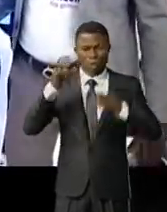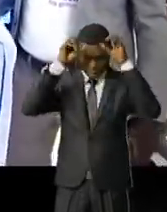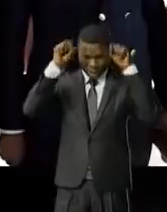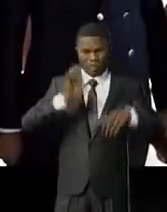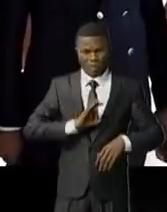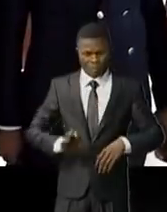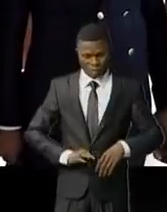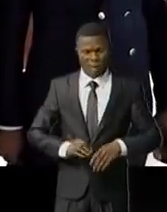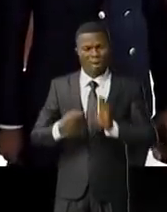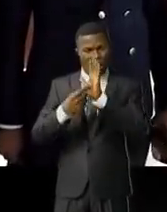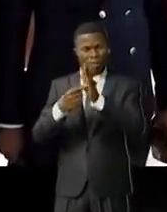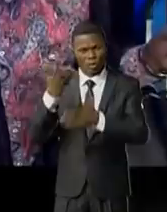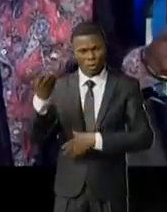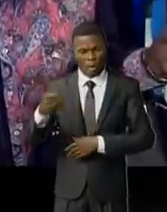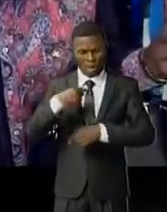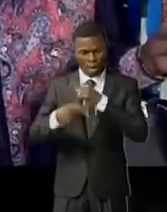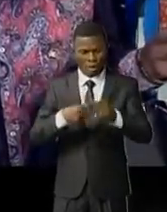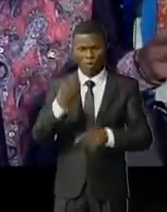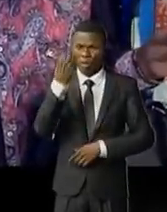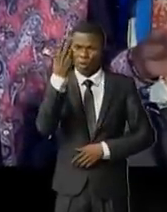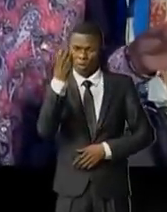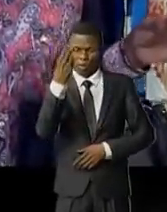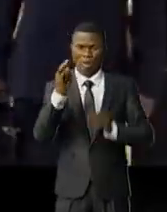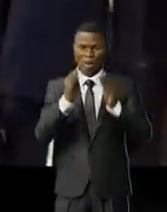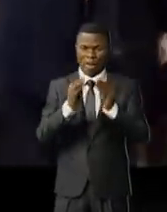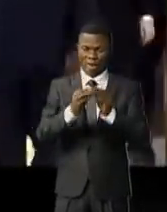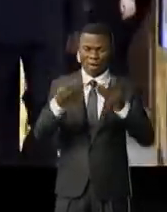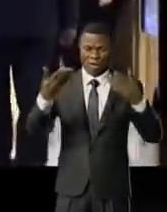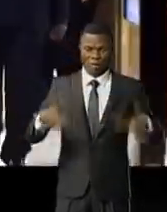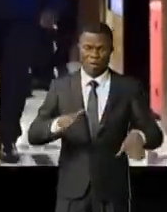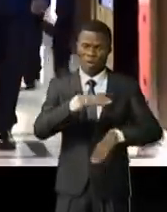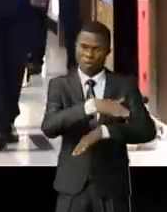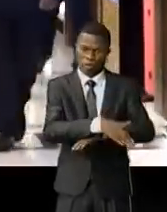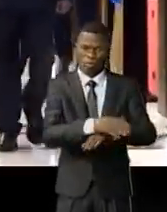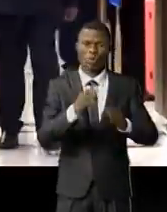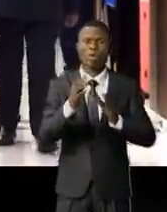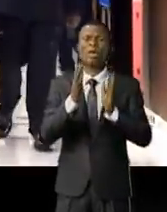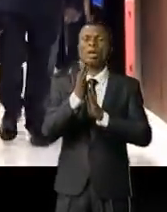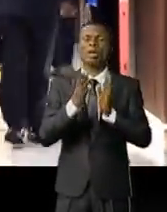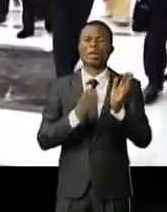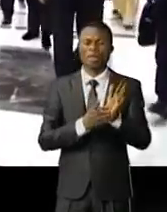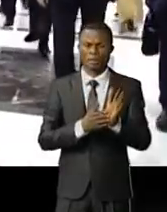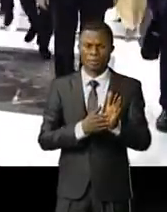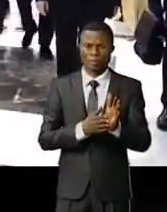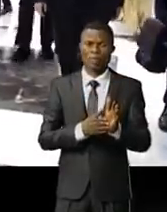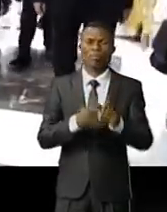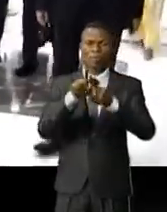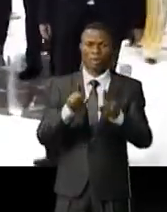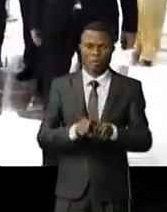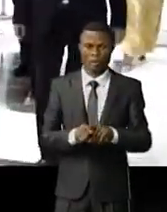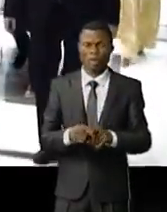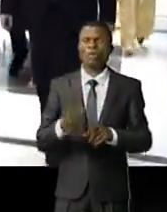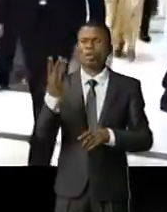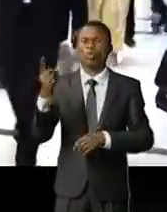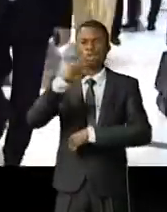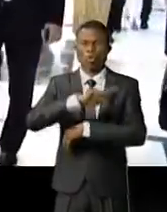garant de la nation congolaise. Commencé vers midi, c'est tard dans la soirée que ces audiences ont pris fin, clôturant ainsi les 72